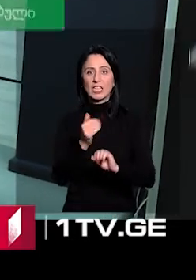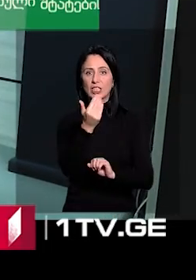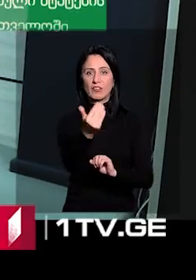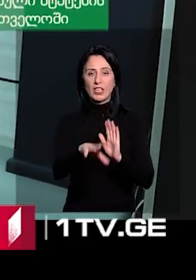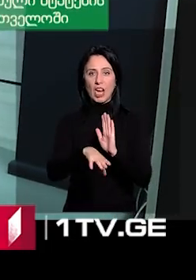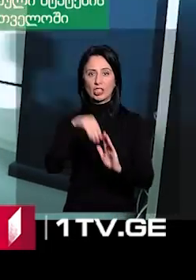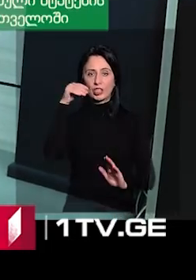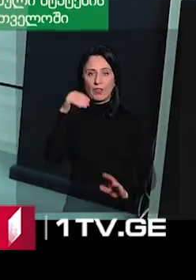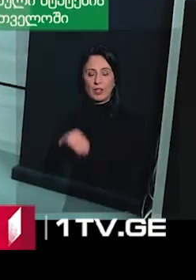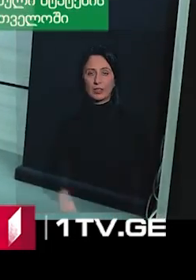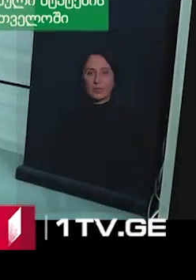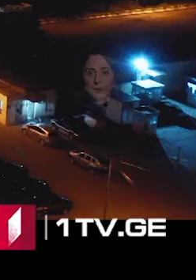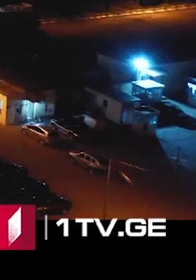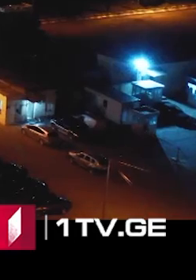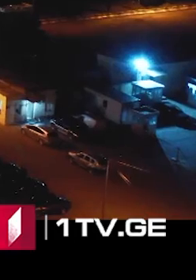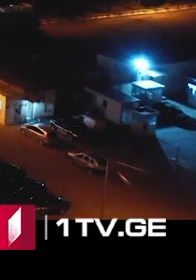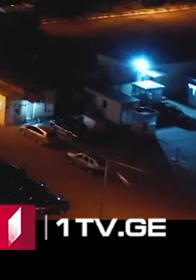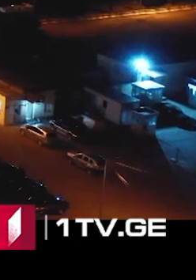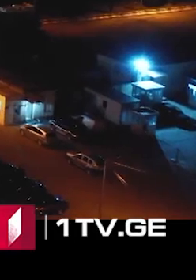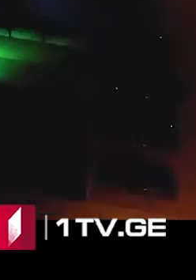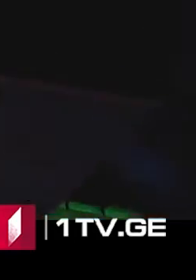ընտրությունը պաշտպանված է համատեղ ջանքերով։